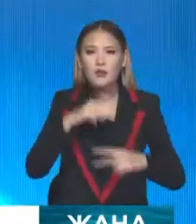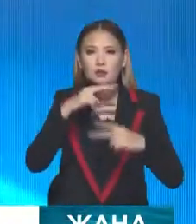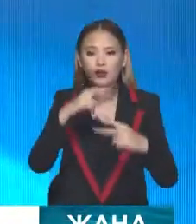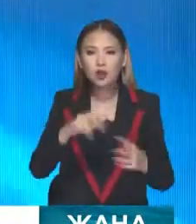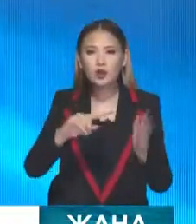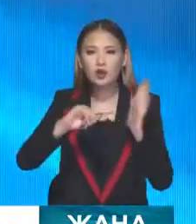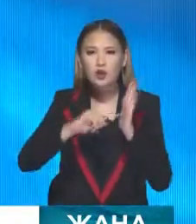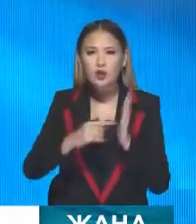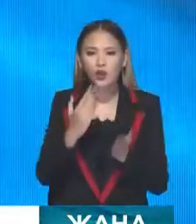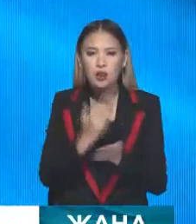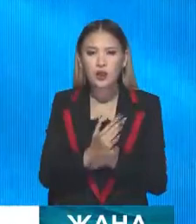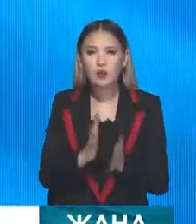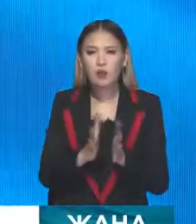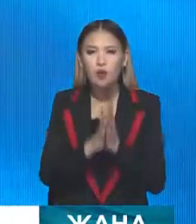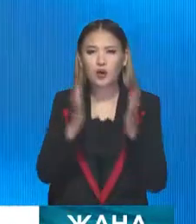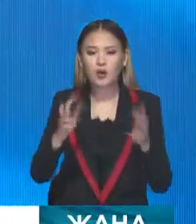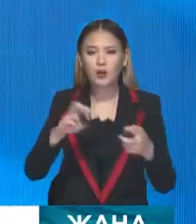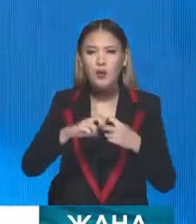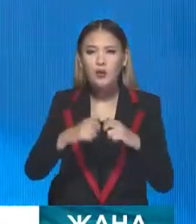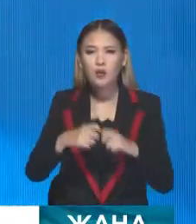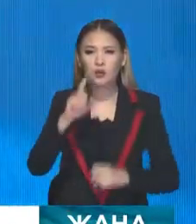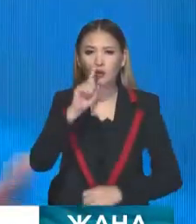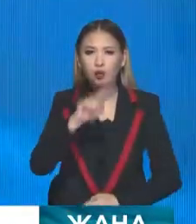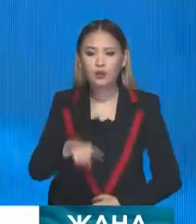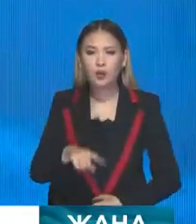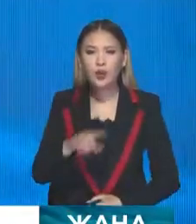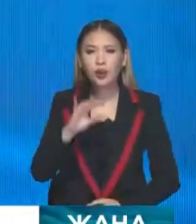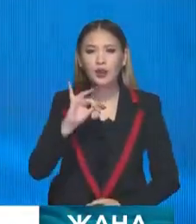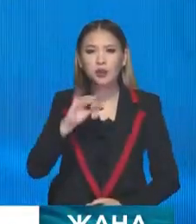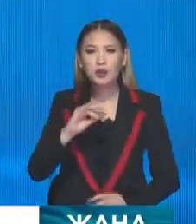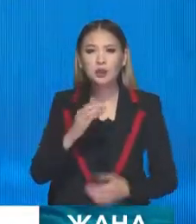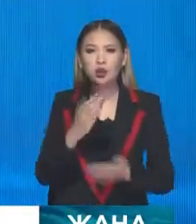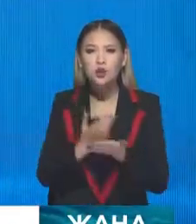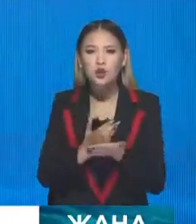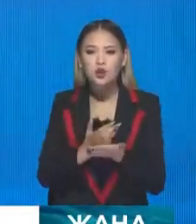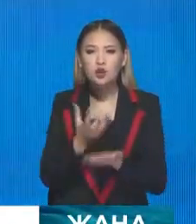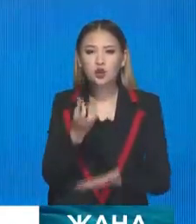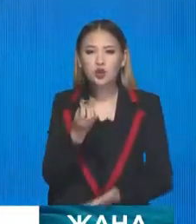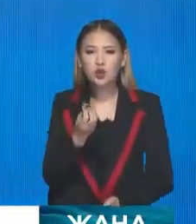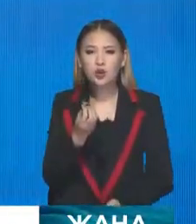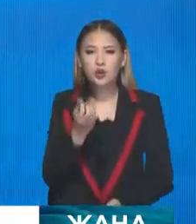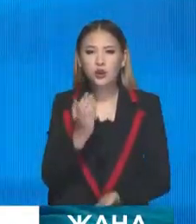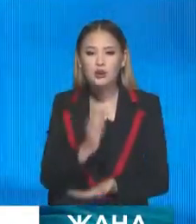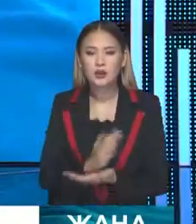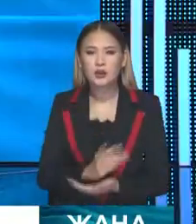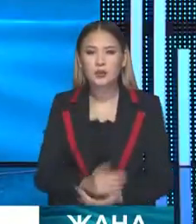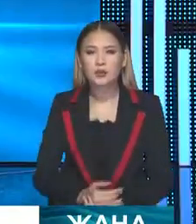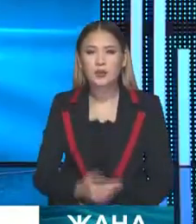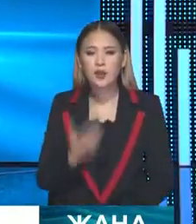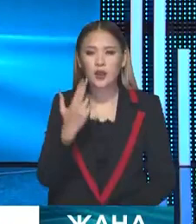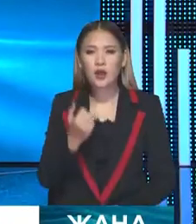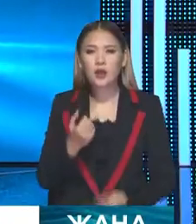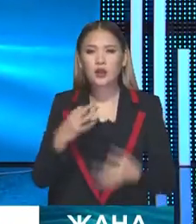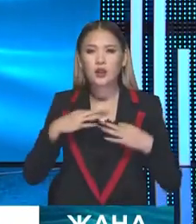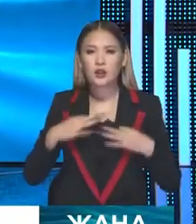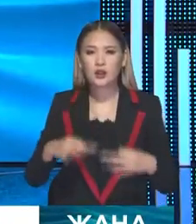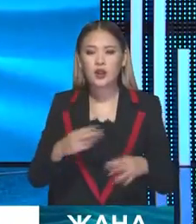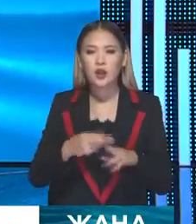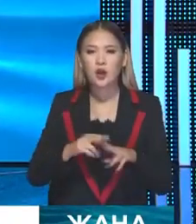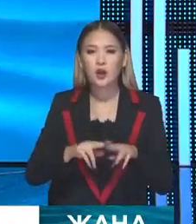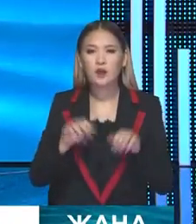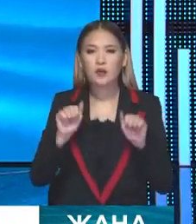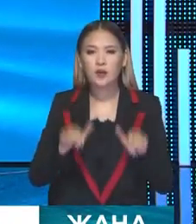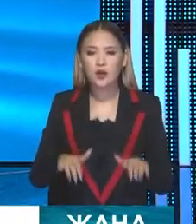қойды ма? Бітті. Бұдан кейін бұл проблема енді айтылмай ма? Әлде тағы да бір шикі тұстары шыға ма? Әрине, бұл шешім өте маңызды.